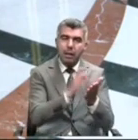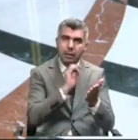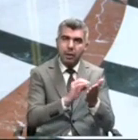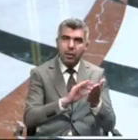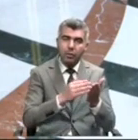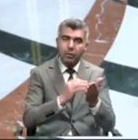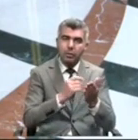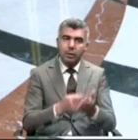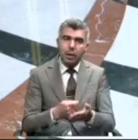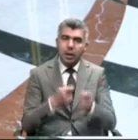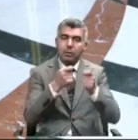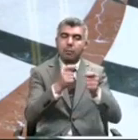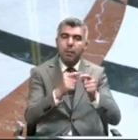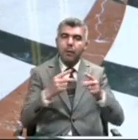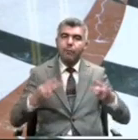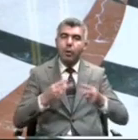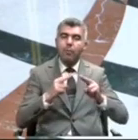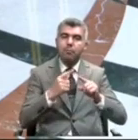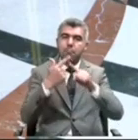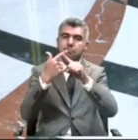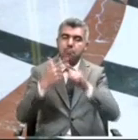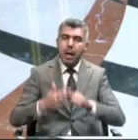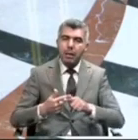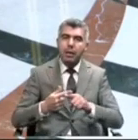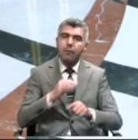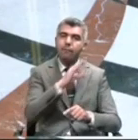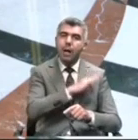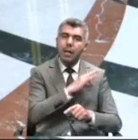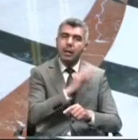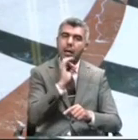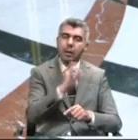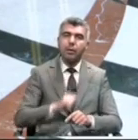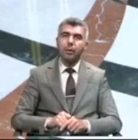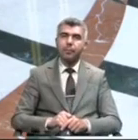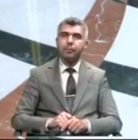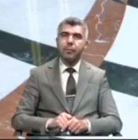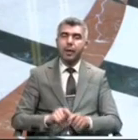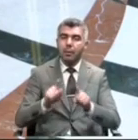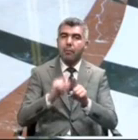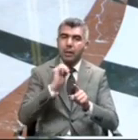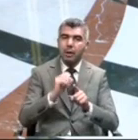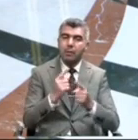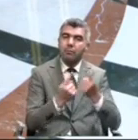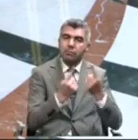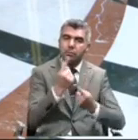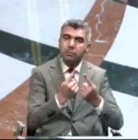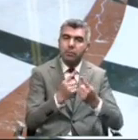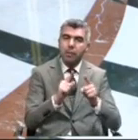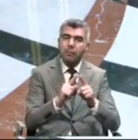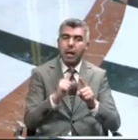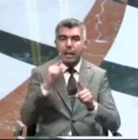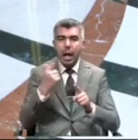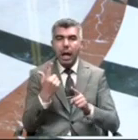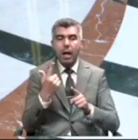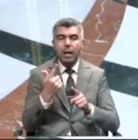في السوق المالي وفق واحد السعر د الفائده وفق واحد تتمشي من نهار ثلاثه ايام